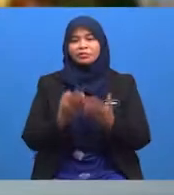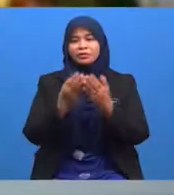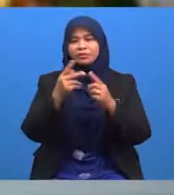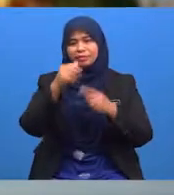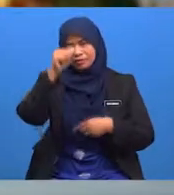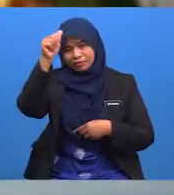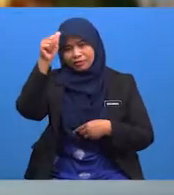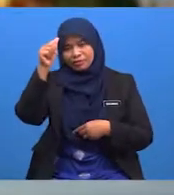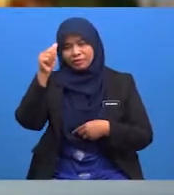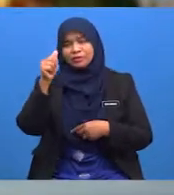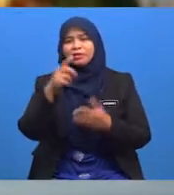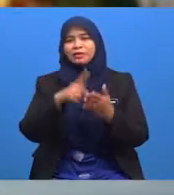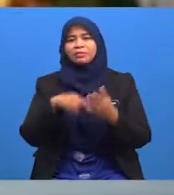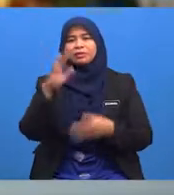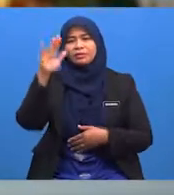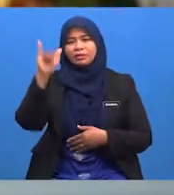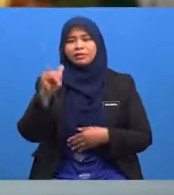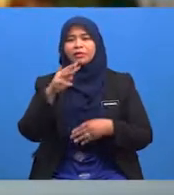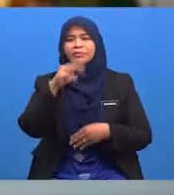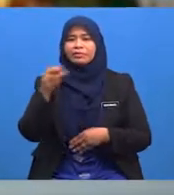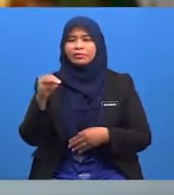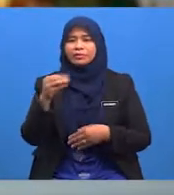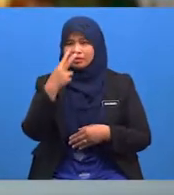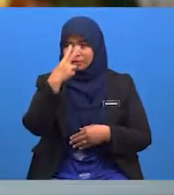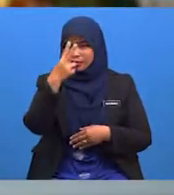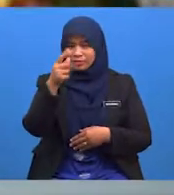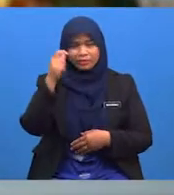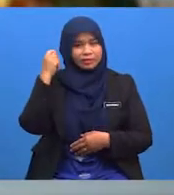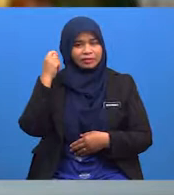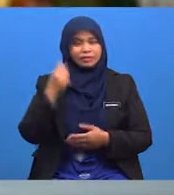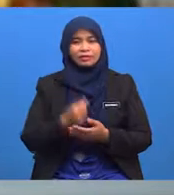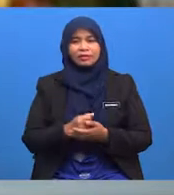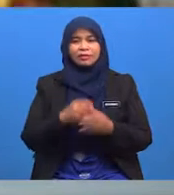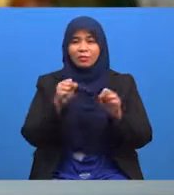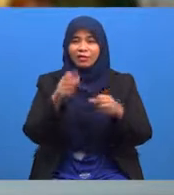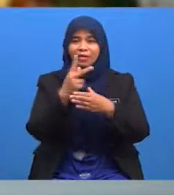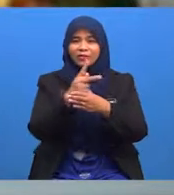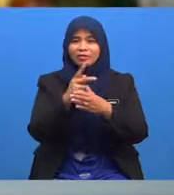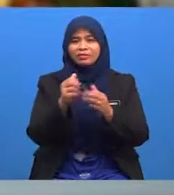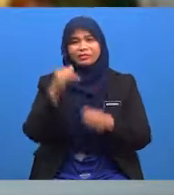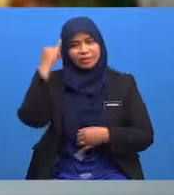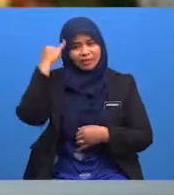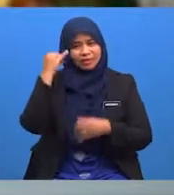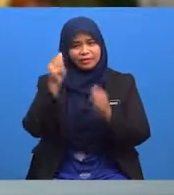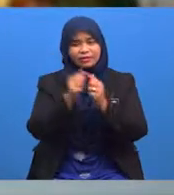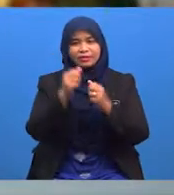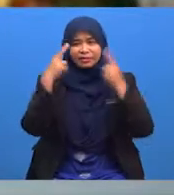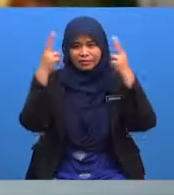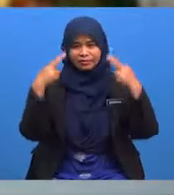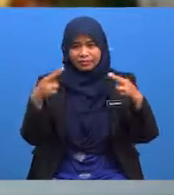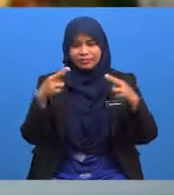Alhamdulillah. Apa yang murid-murid lihat pada paparan slide sebentar tadi? Boleh kongsikan idea dengan Ustaz?